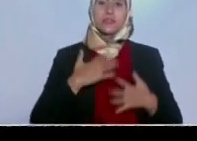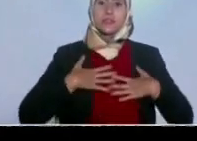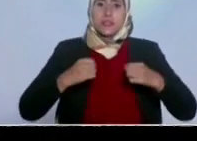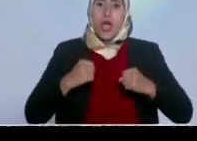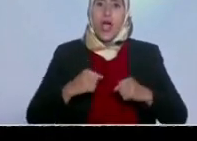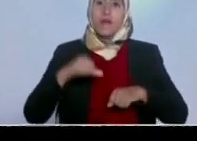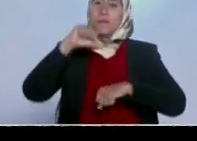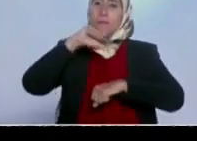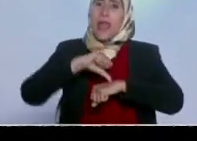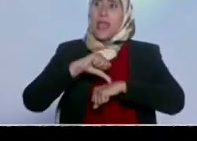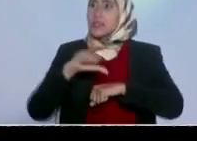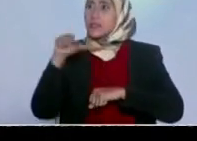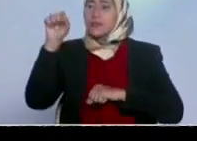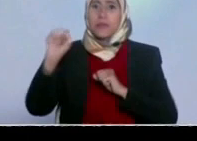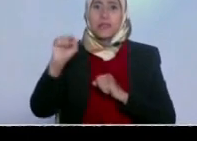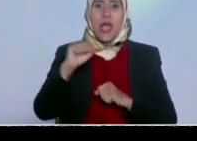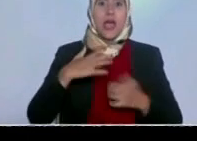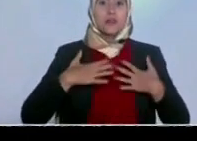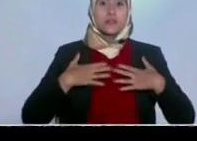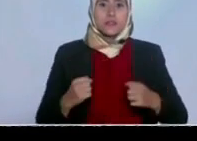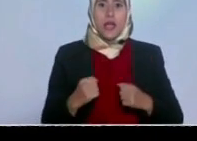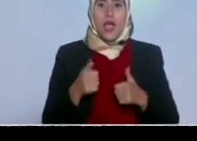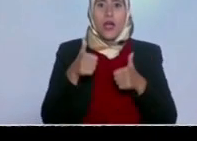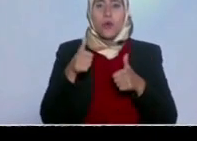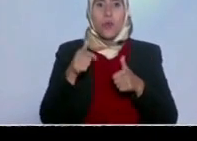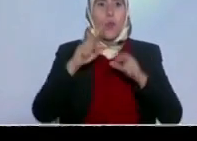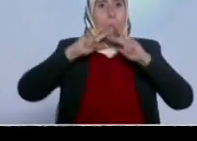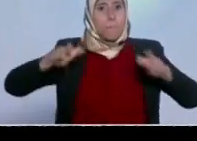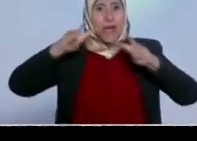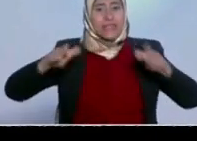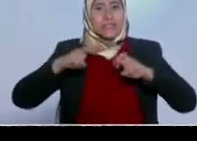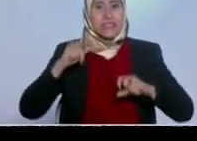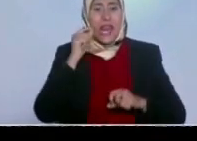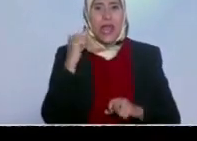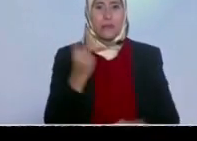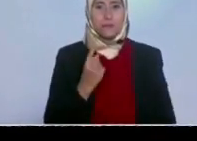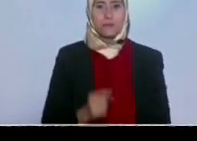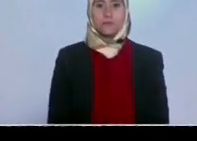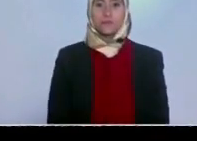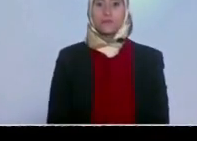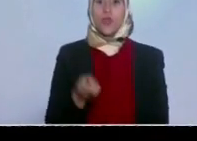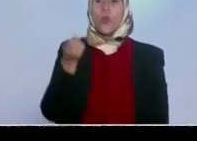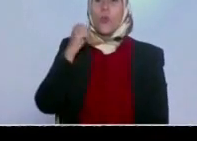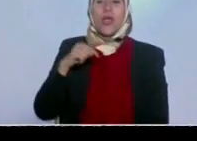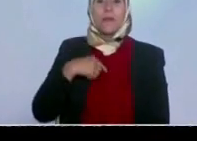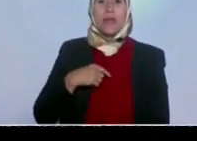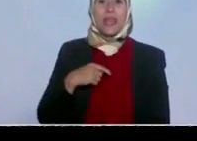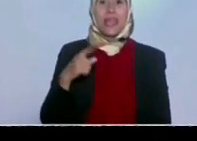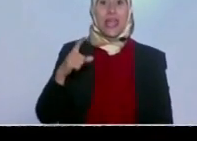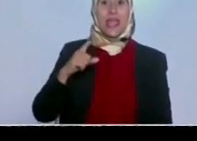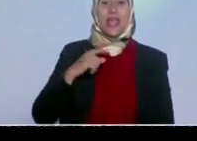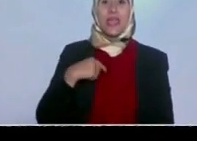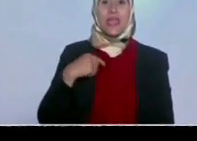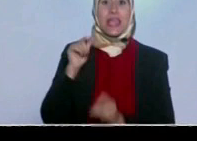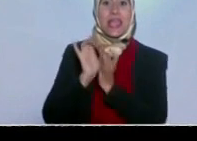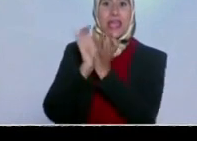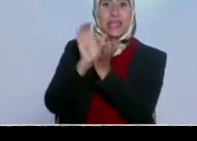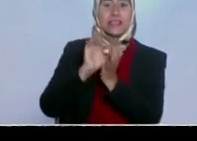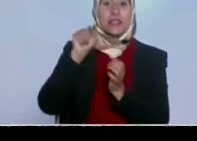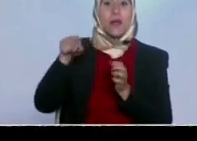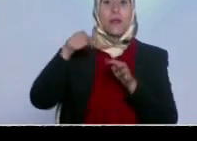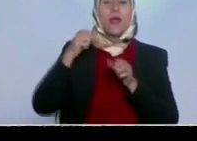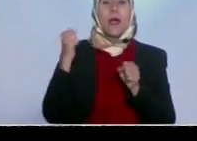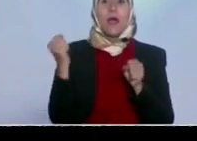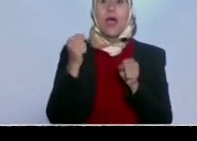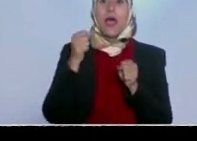المراكز الطبية المتخصصة، وكذلك الالتقاء بالبحث العلمي. المكاسب اللي بتحقق جائزة التميز الحكومي لأنها بتشتغل على محورين